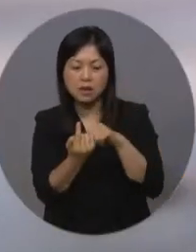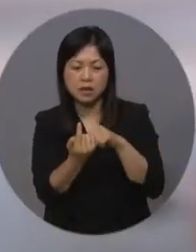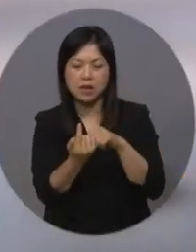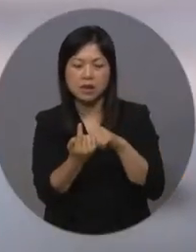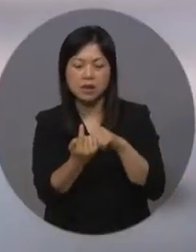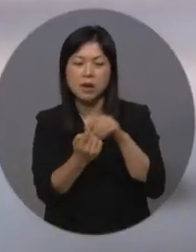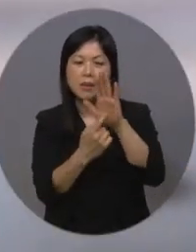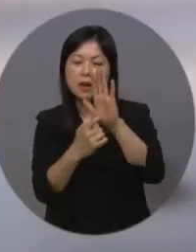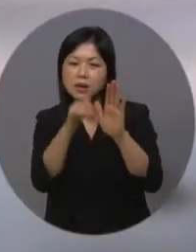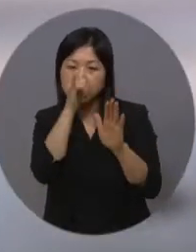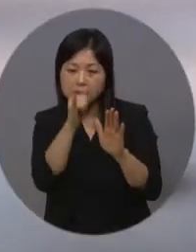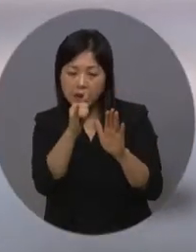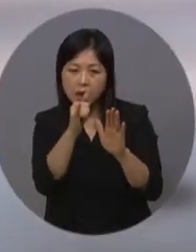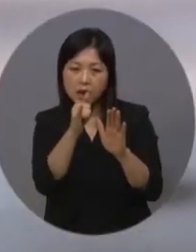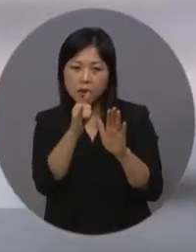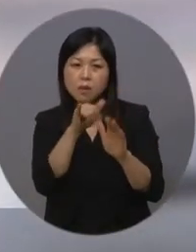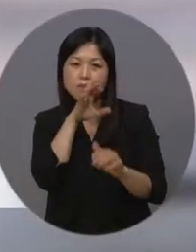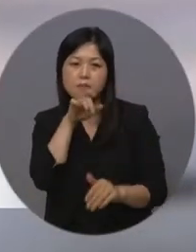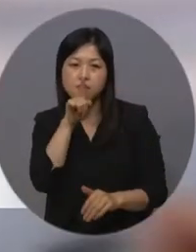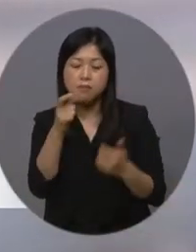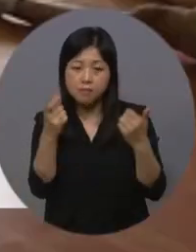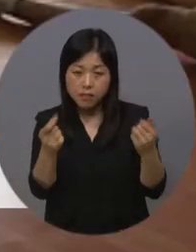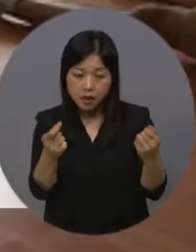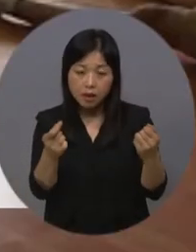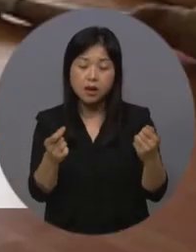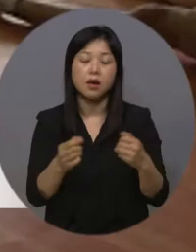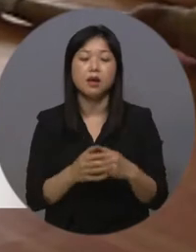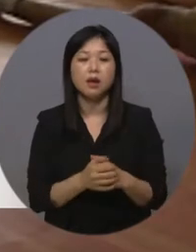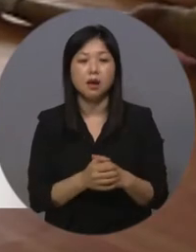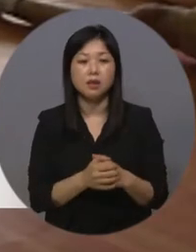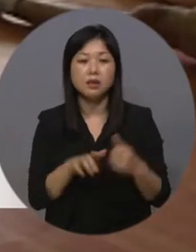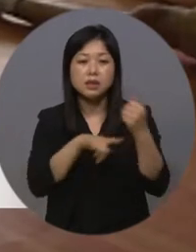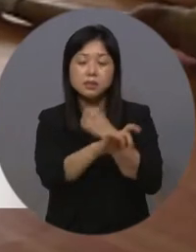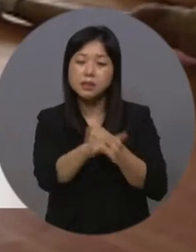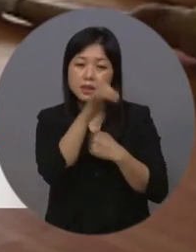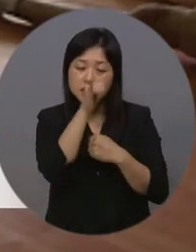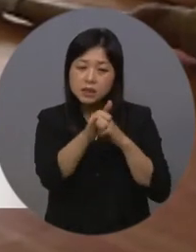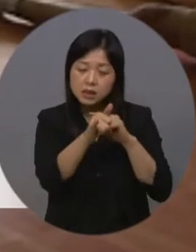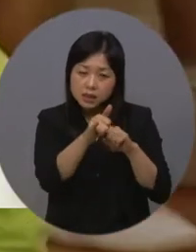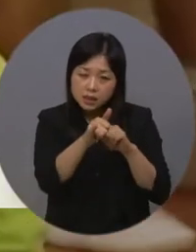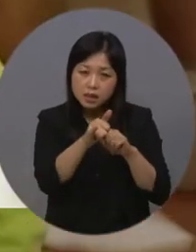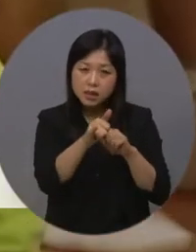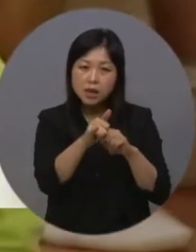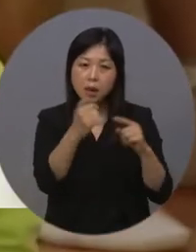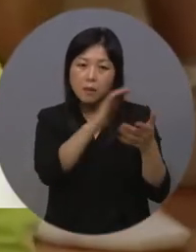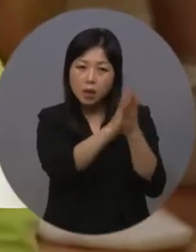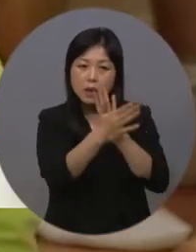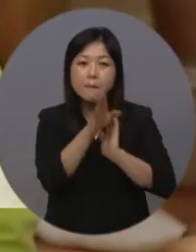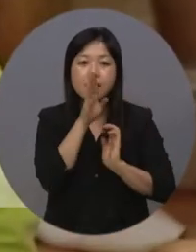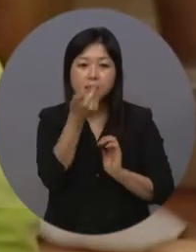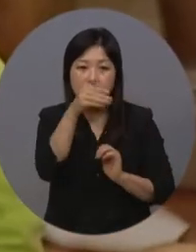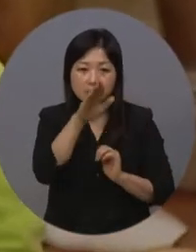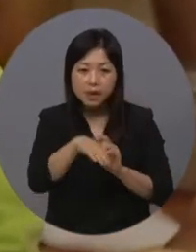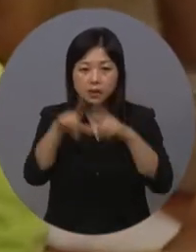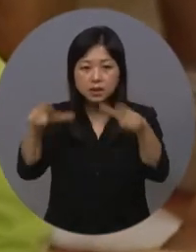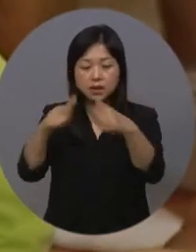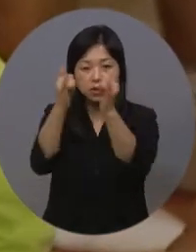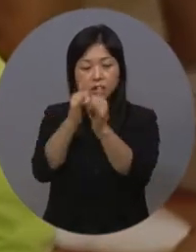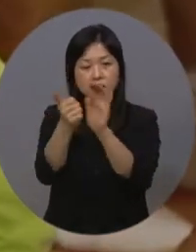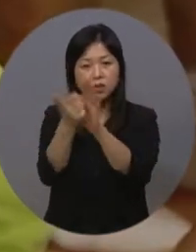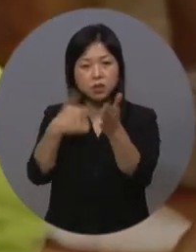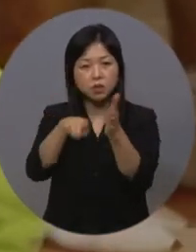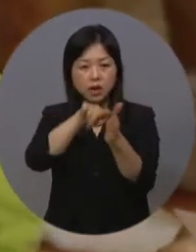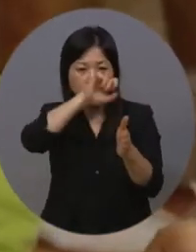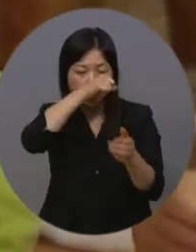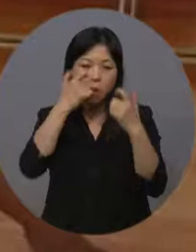변화의 시작인 점은 분명하지만 지역사회 자립을 위한 예산은 구체화되지 않았다는 것입니다. 이에 대해